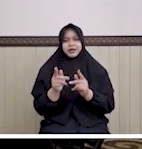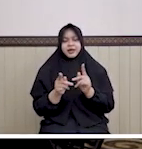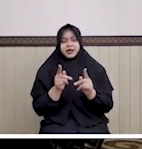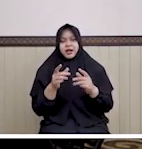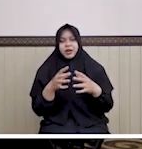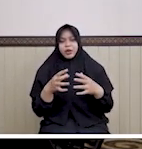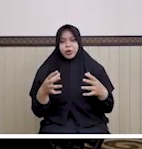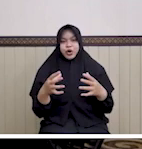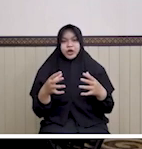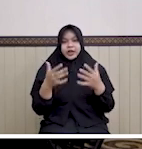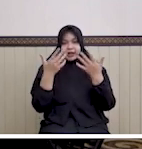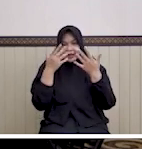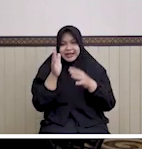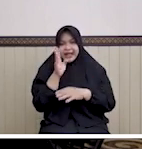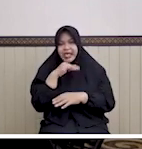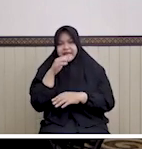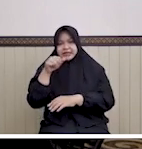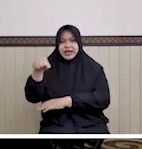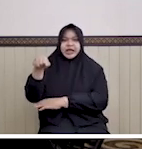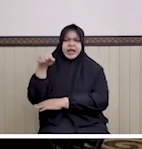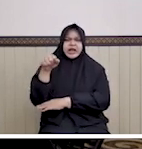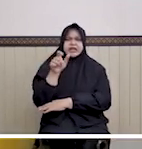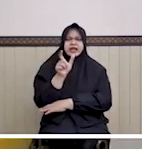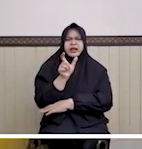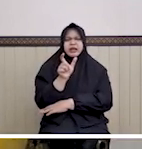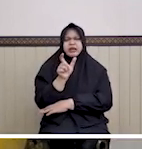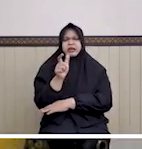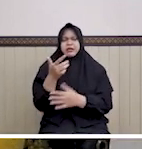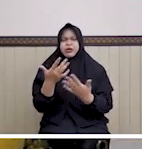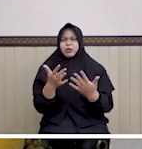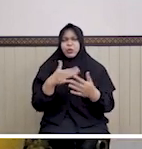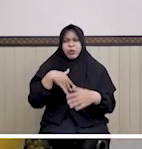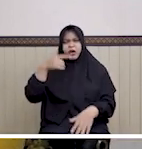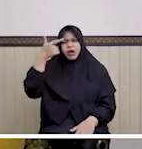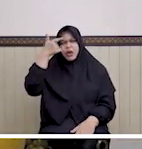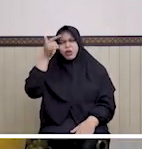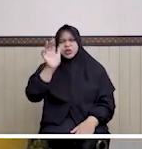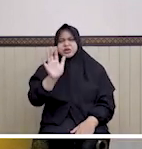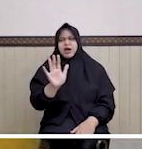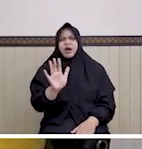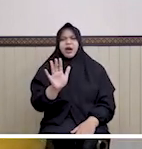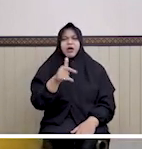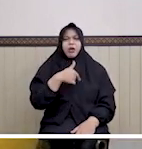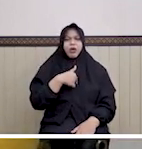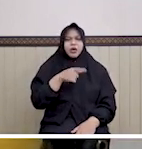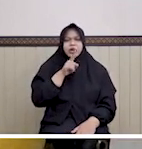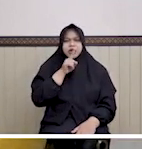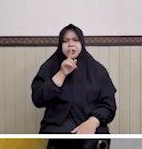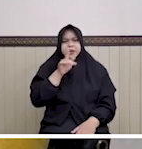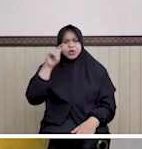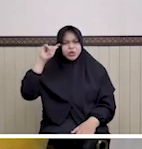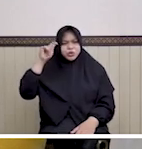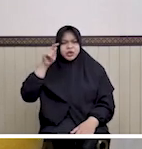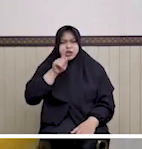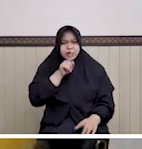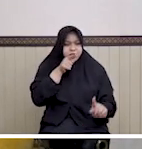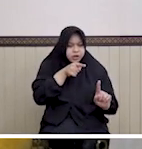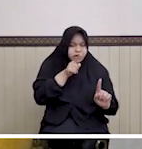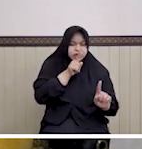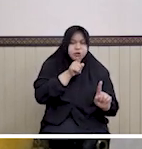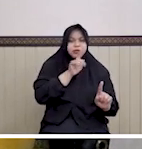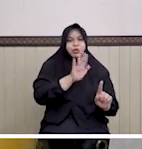modus kekerasan secara harfiahnya nggak masuk akal gitu kan disuruh diam saja sudah ketakutan